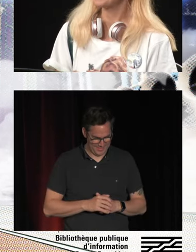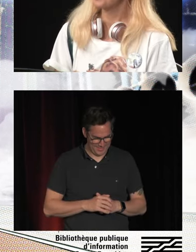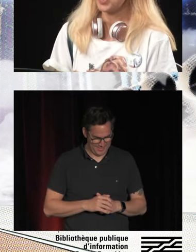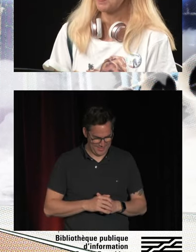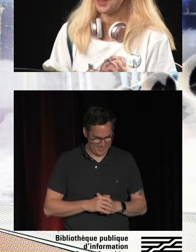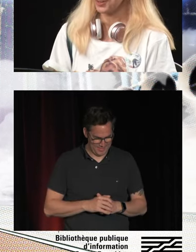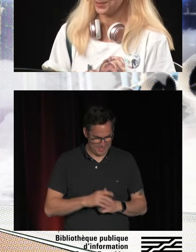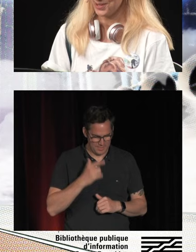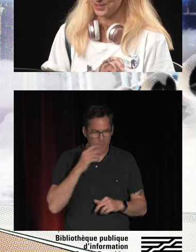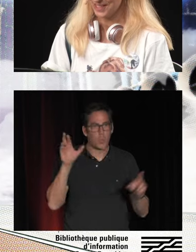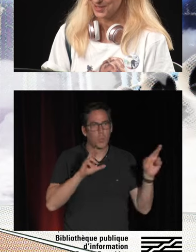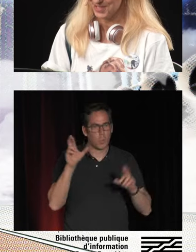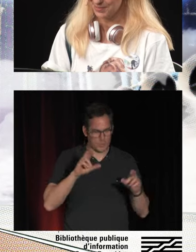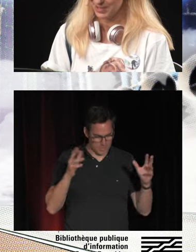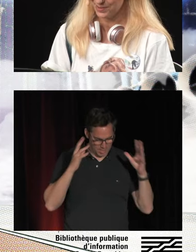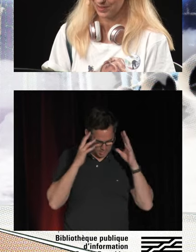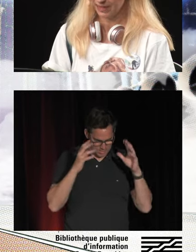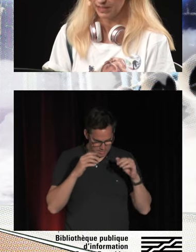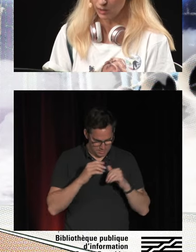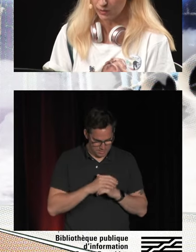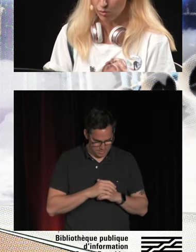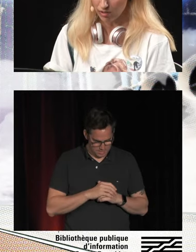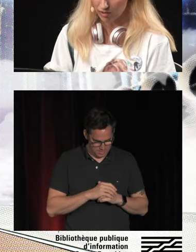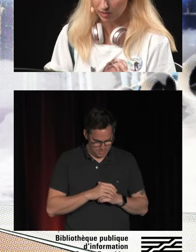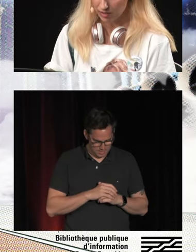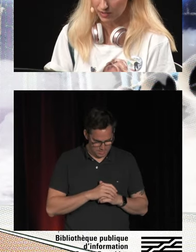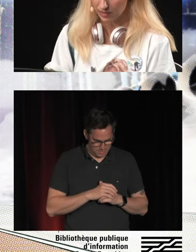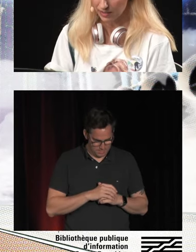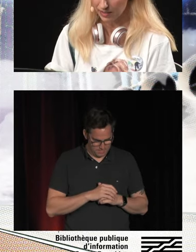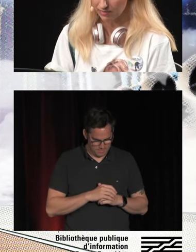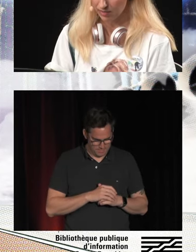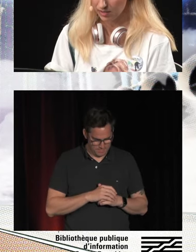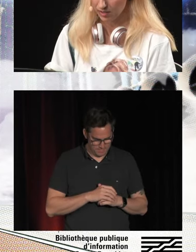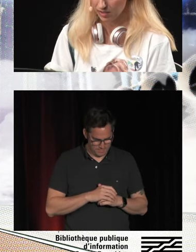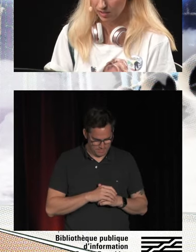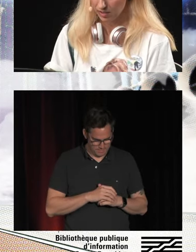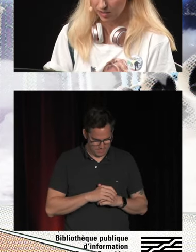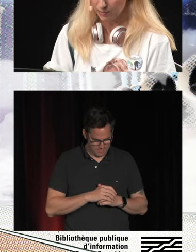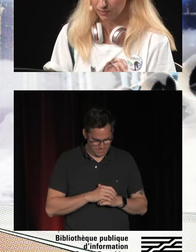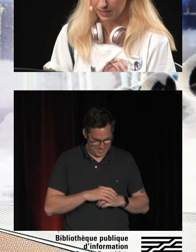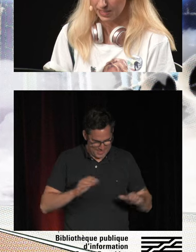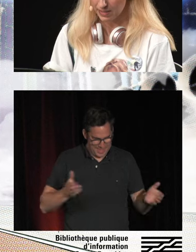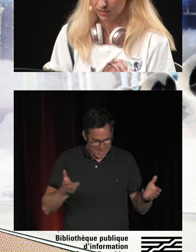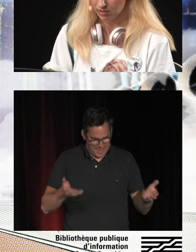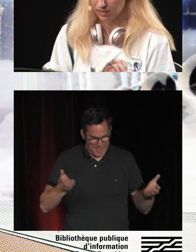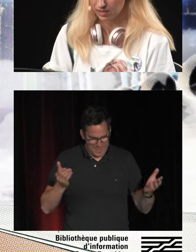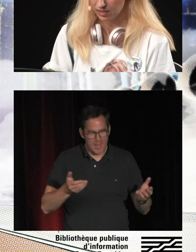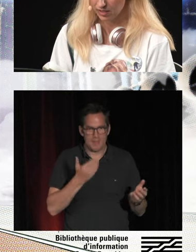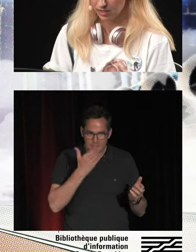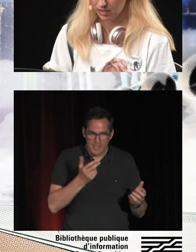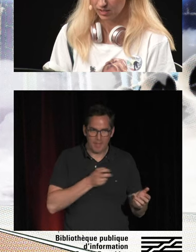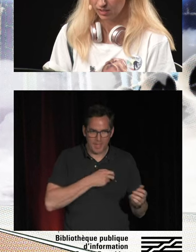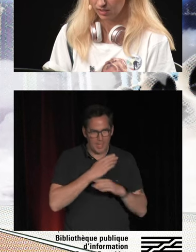Les ennemis qui repopent quand on sort de l'écran, hein, bien sûr. Cours ! Qu'est-ce qui t'arrive ? Hop, merci, on